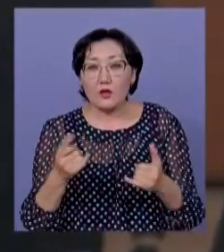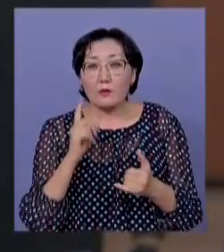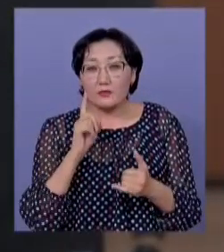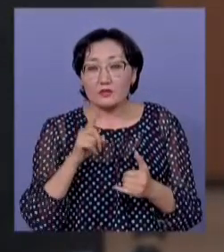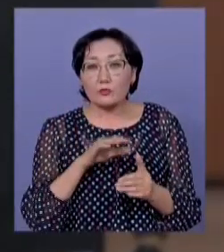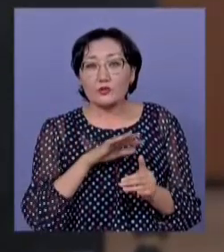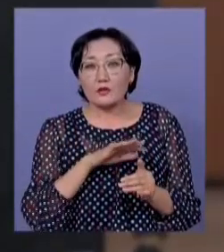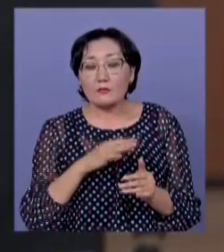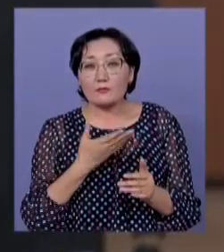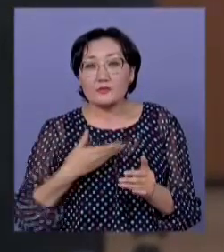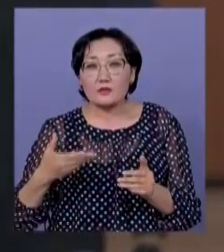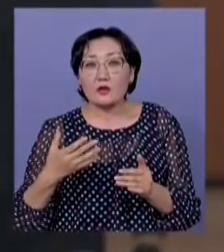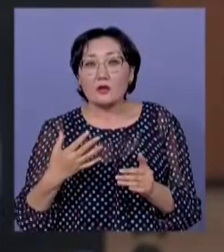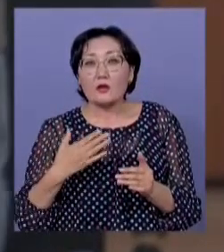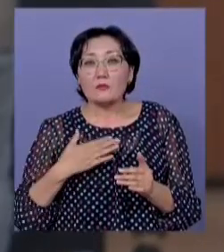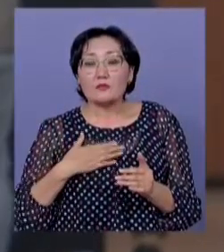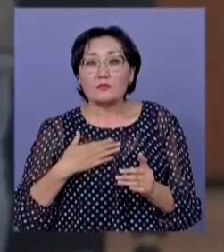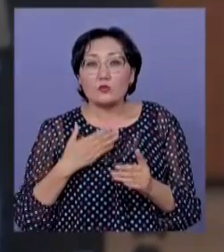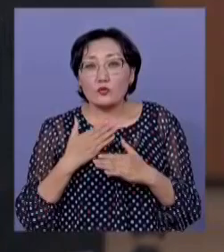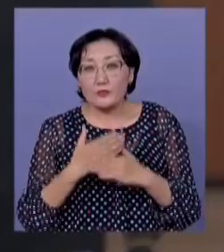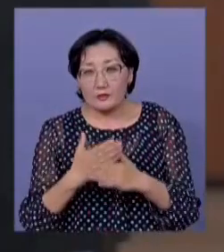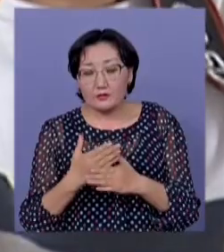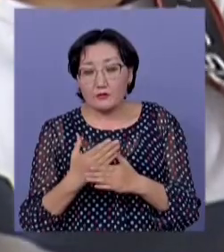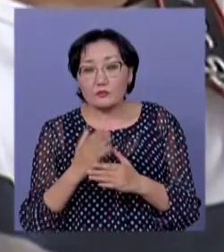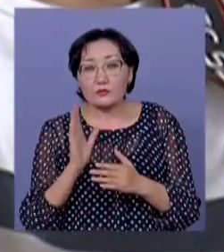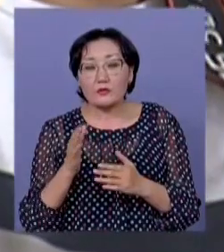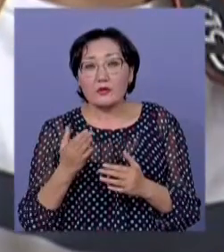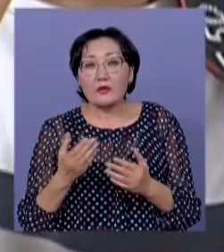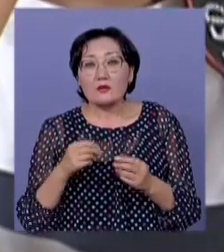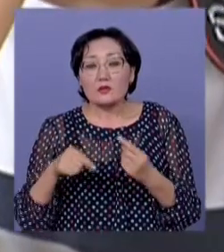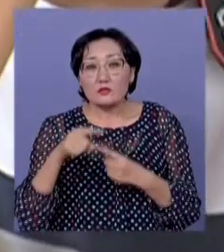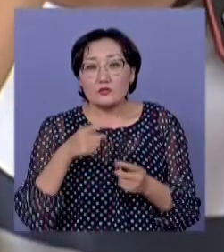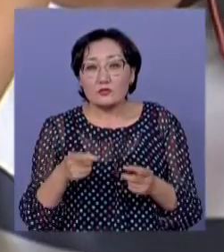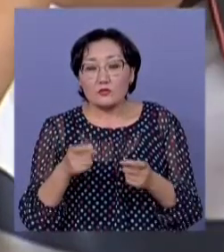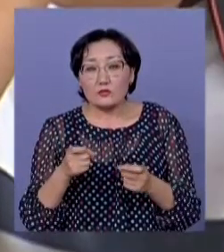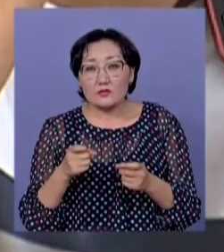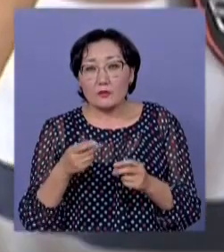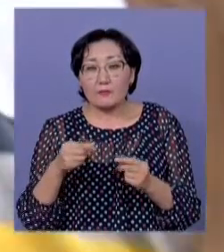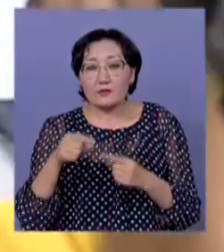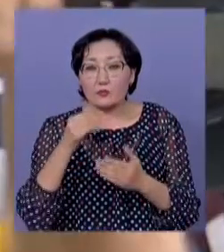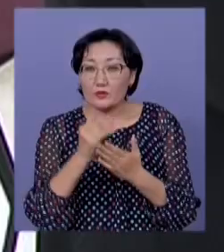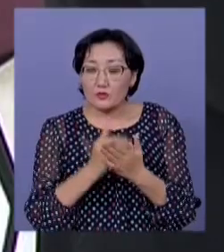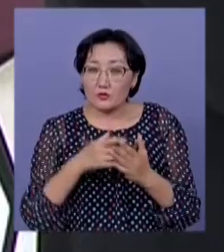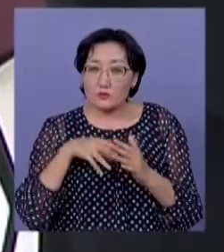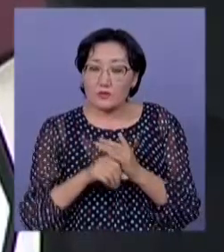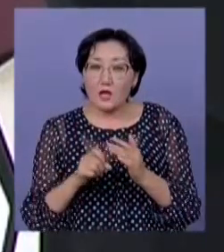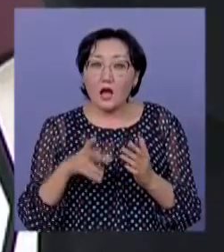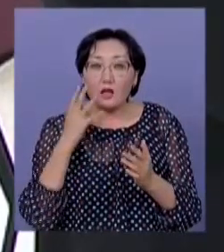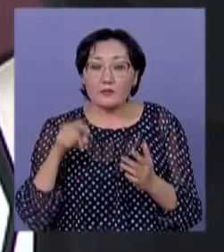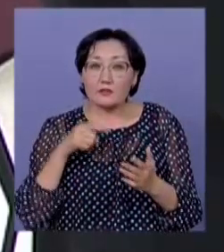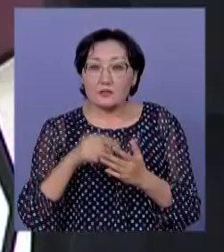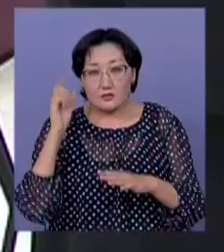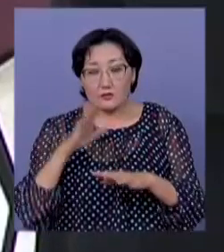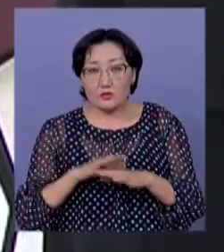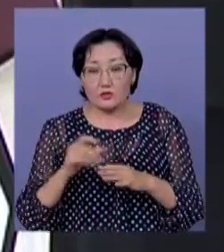бізге өз кәсібімізді ашқанда да көмектер көрсетіледі. Кәсіпкерлікке баулу бизнес бастау жобасы аясында Алматы әкімдігі